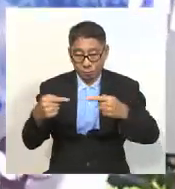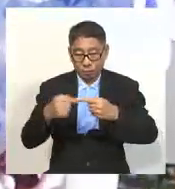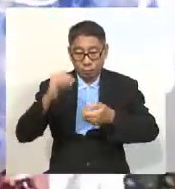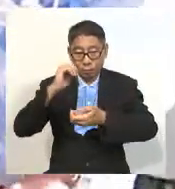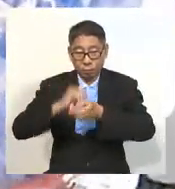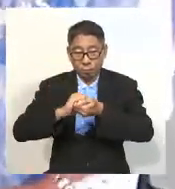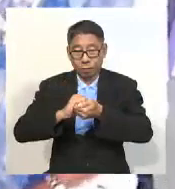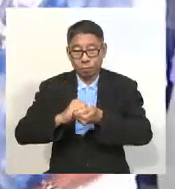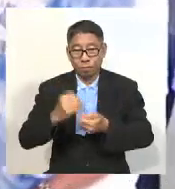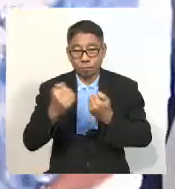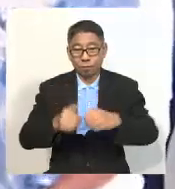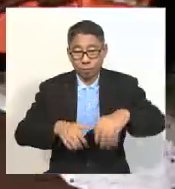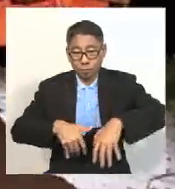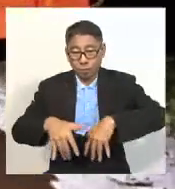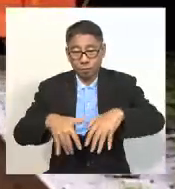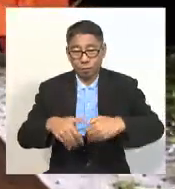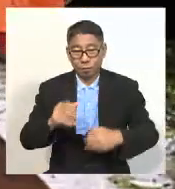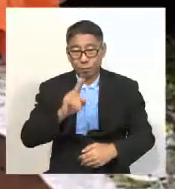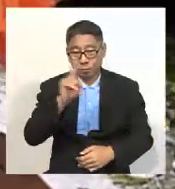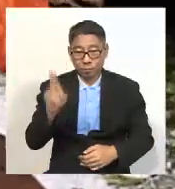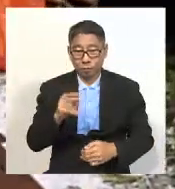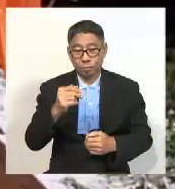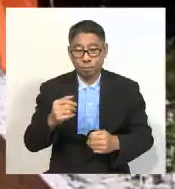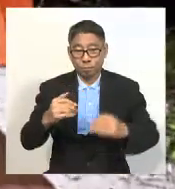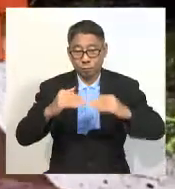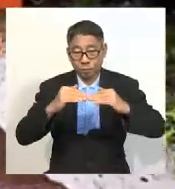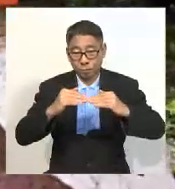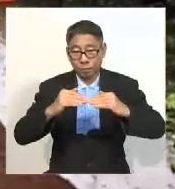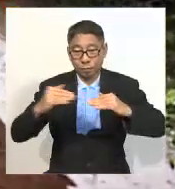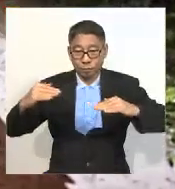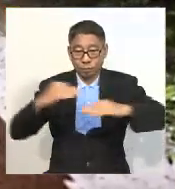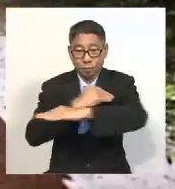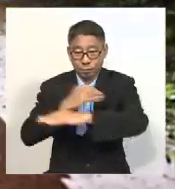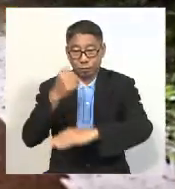ถนนที่ขาดนะคะเพื่อที่จะให้ประชาชนนั้นได้สามารถใช้ถนนเป็นการชั่วคราวค่ะ